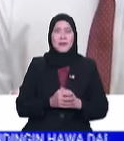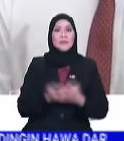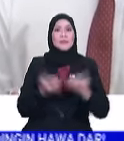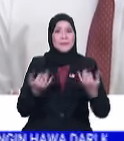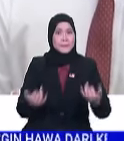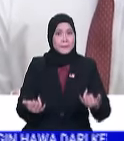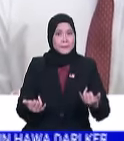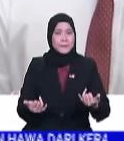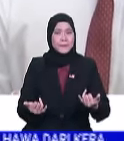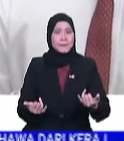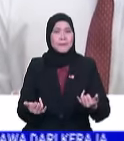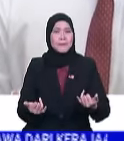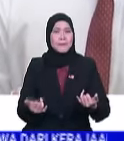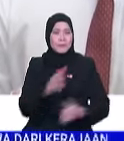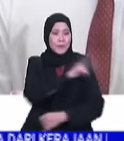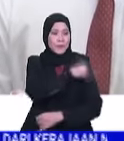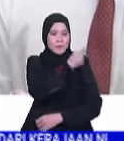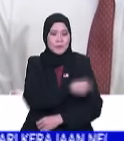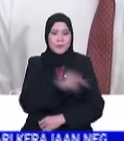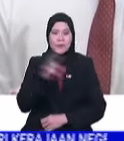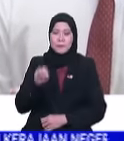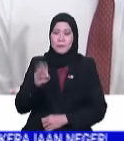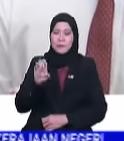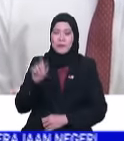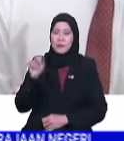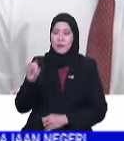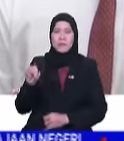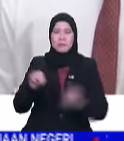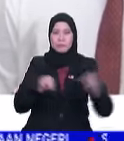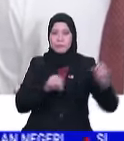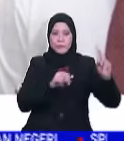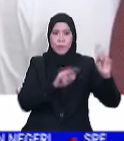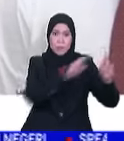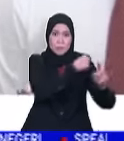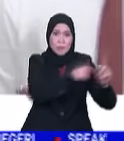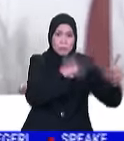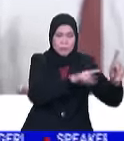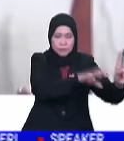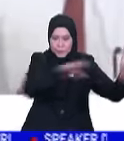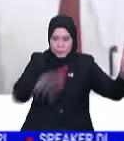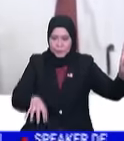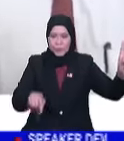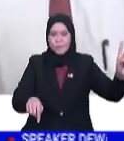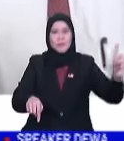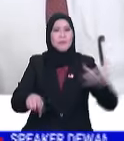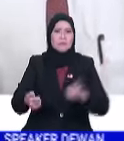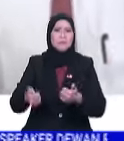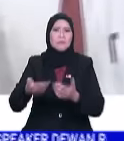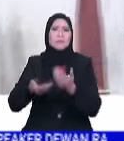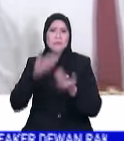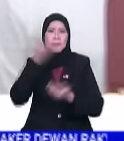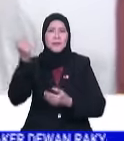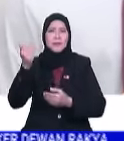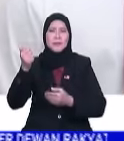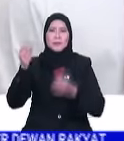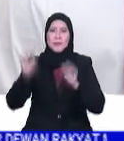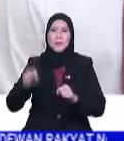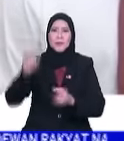ini apa ni, Hospital Medan ini sebenarnya banyak membantu, boleh mengurangkan ataupun boleh